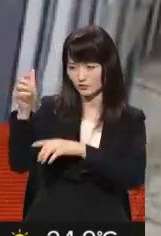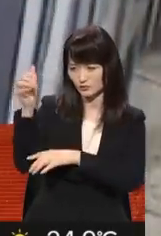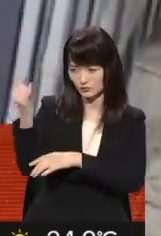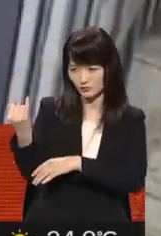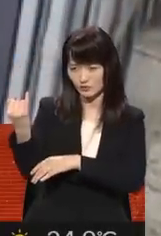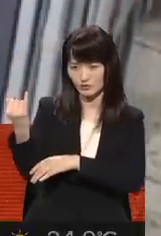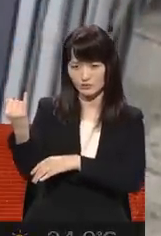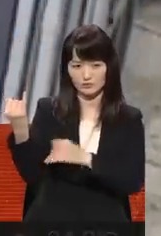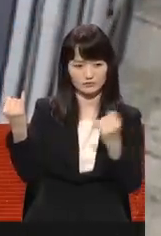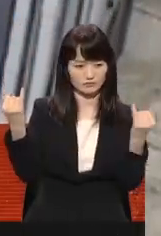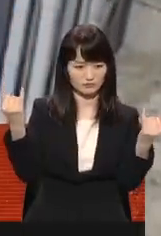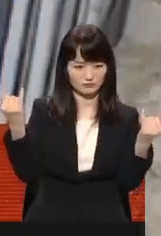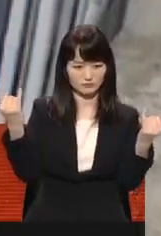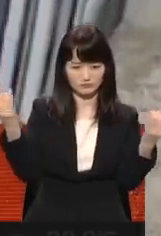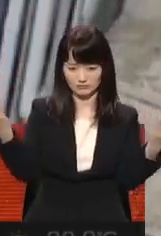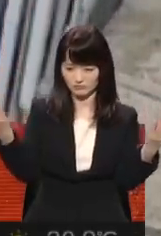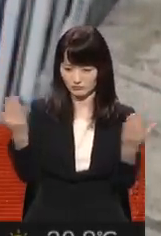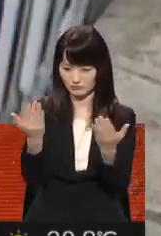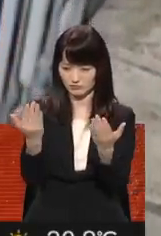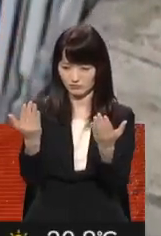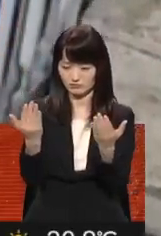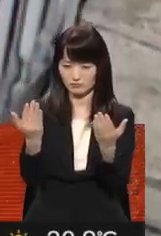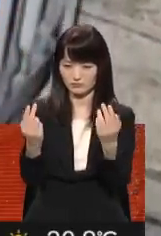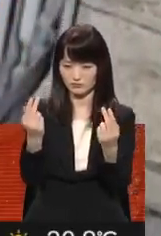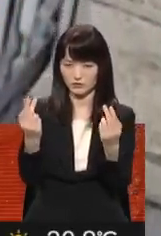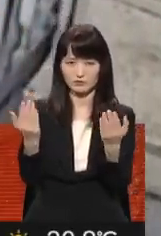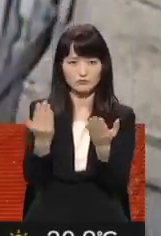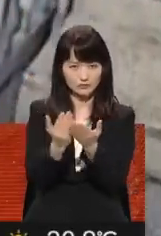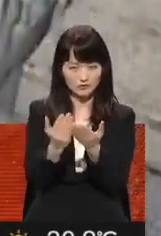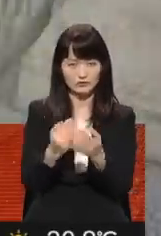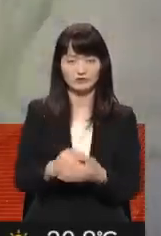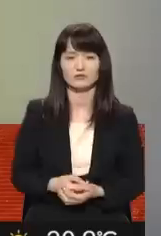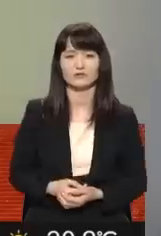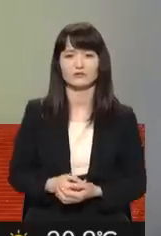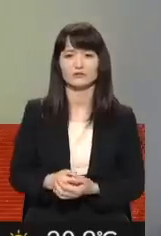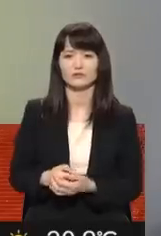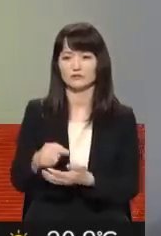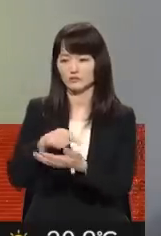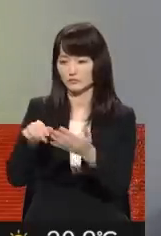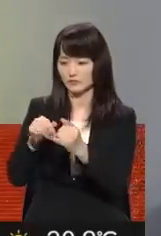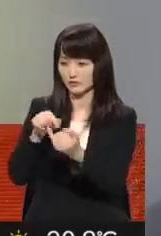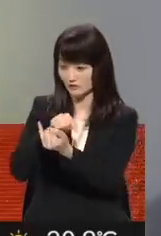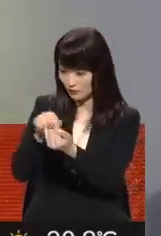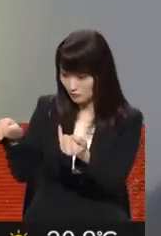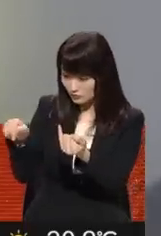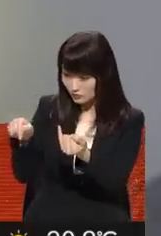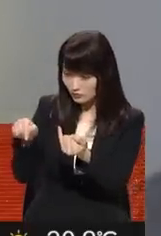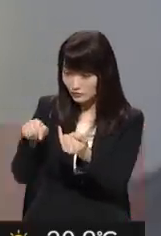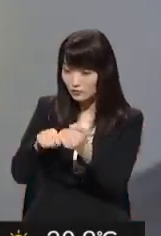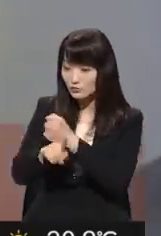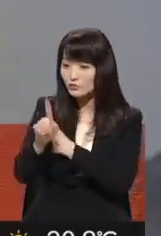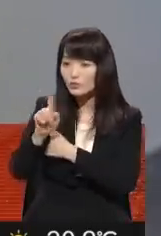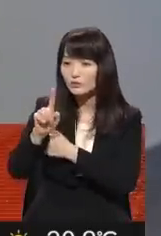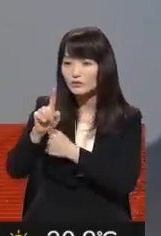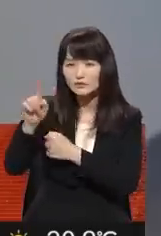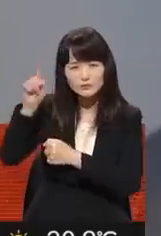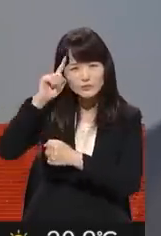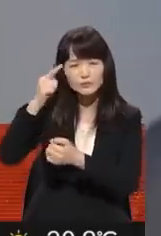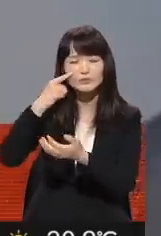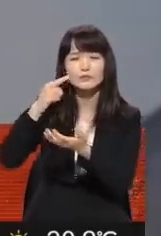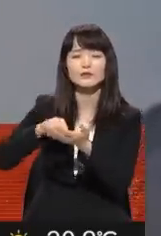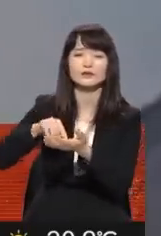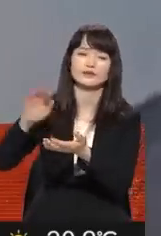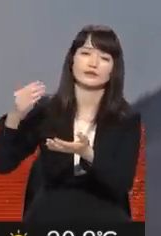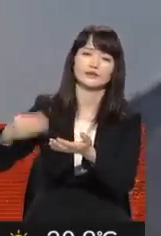이런 얘기가 나오고 있고요. 뭐 아직까지는 뭐 100% 살해 동기라든지 그런 부분들이 지금 확인이 안 되고 있기 때문에 그 부분은